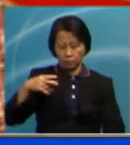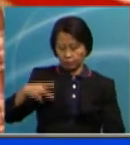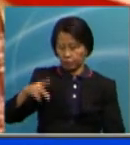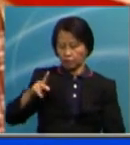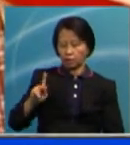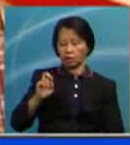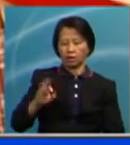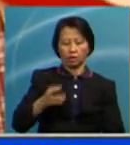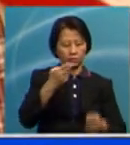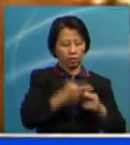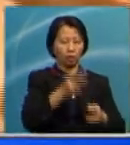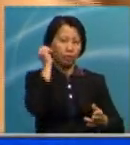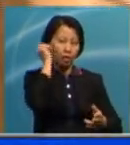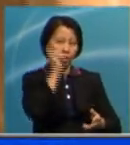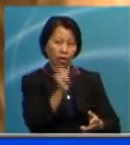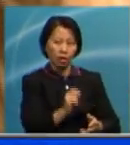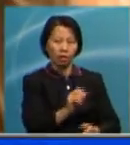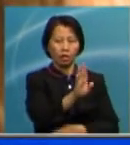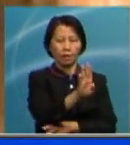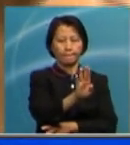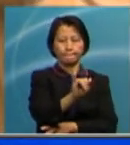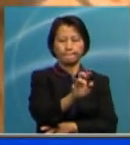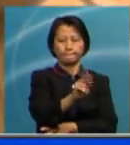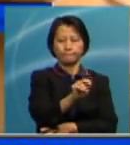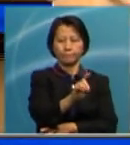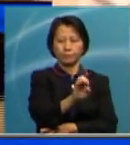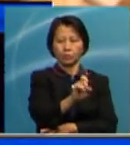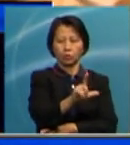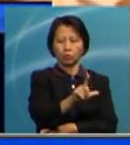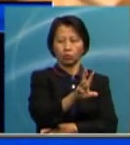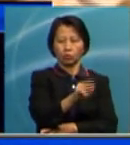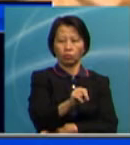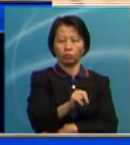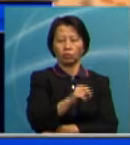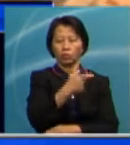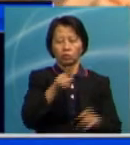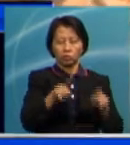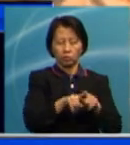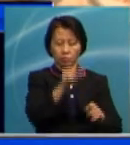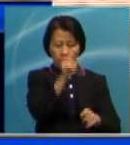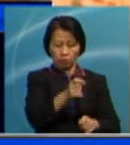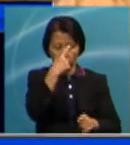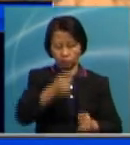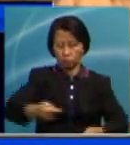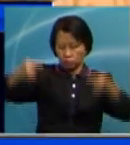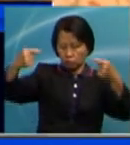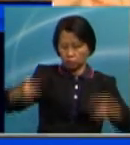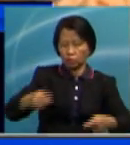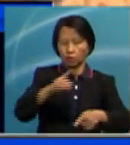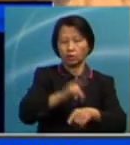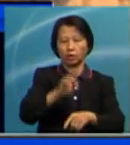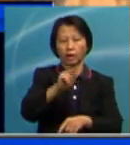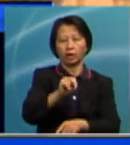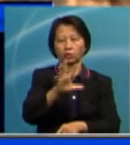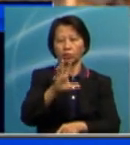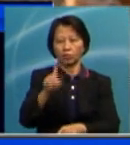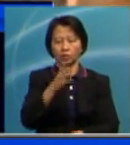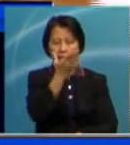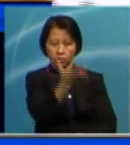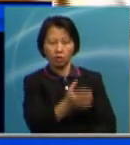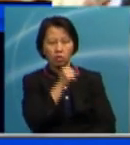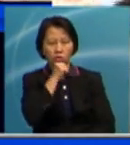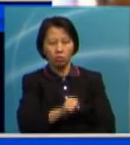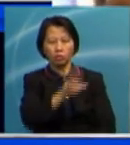pula menamakan setiausaha cabang Bintulu Abdul Jalil bujang sebagai calon Parti itu untuk bertanding di balingan Abdul Jalil bujang